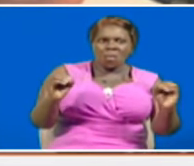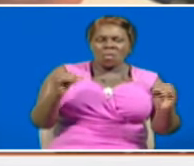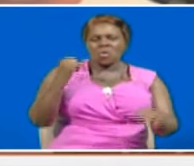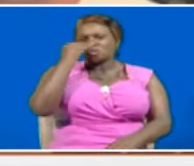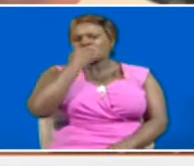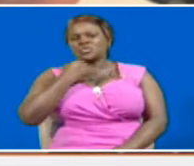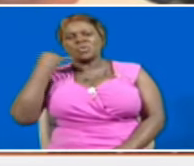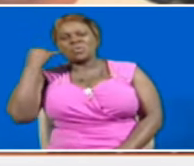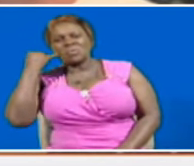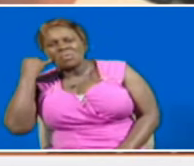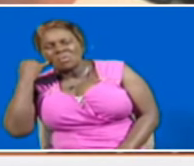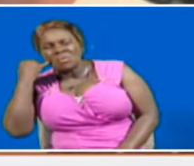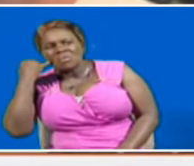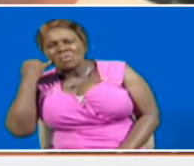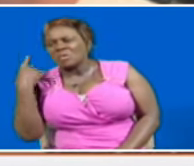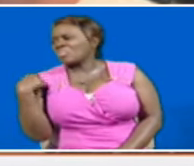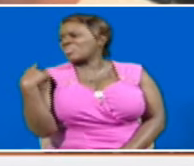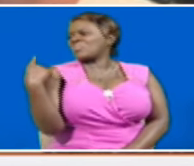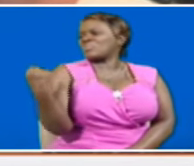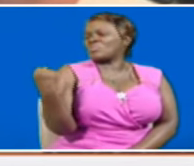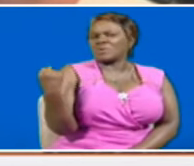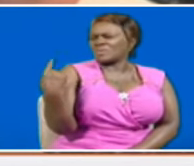Joho ankuja